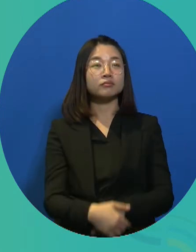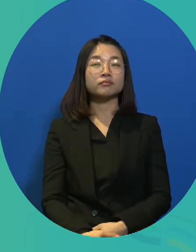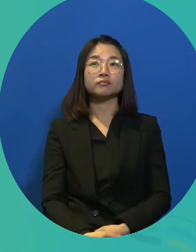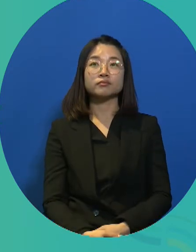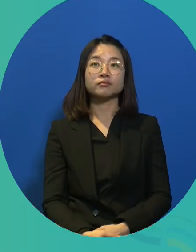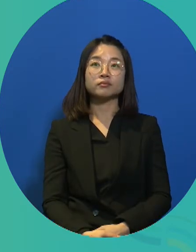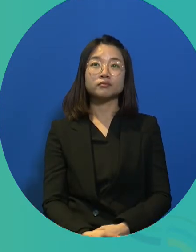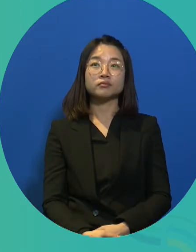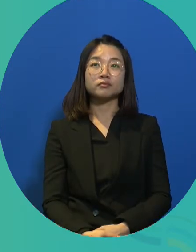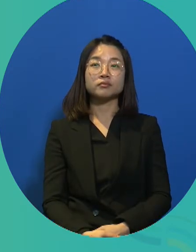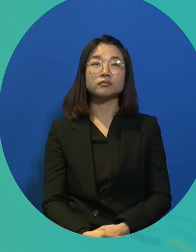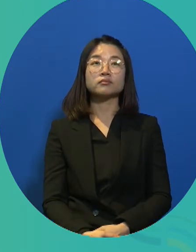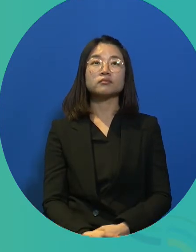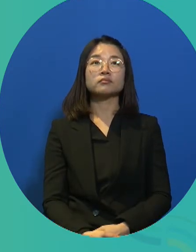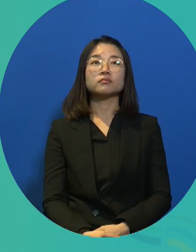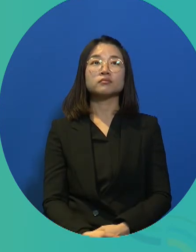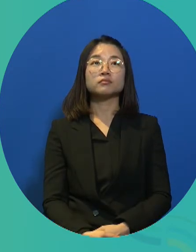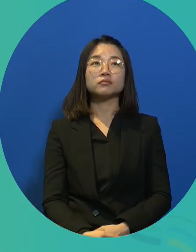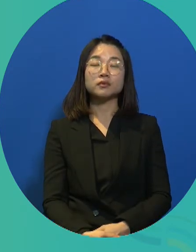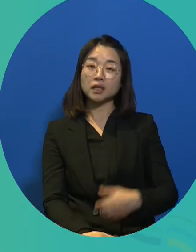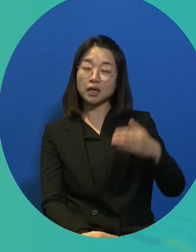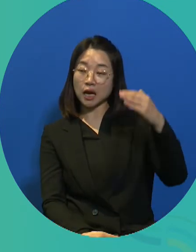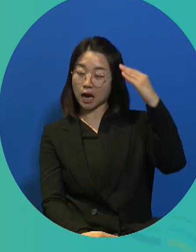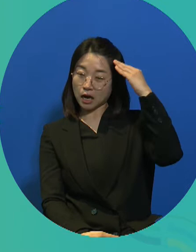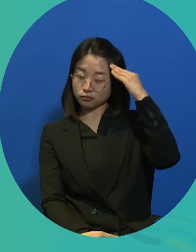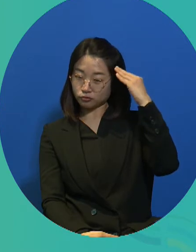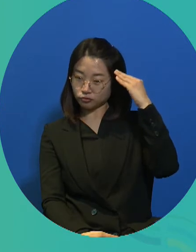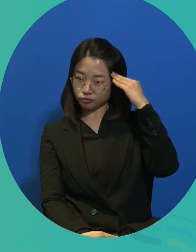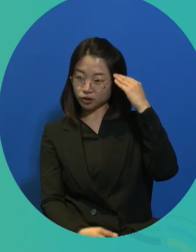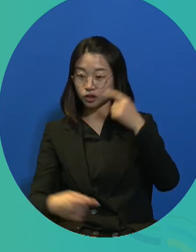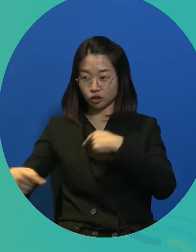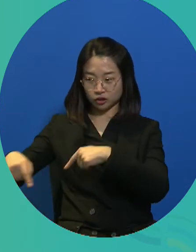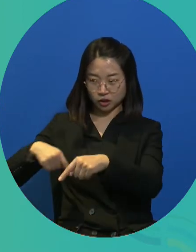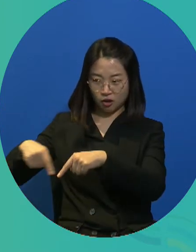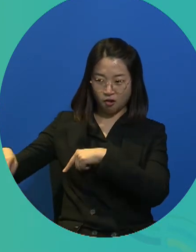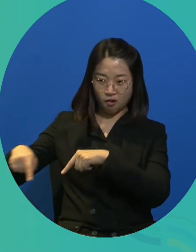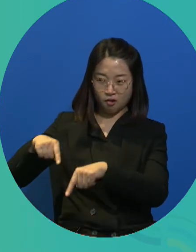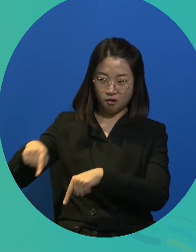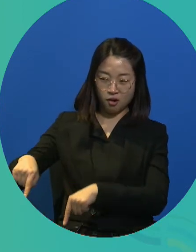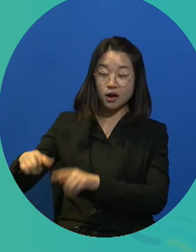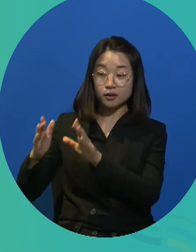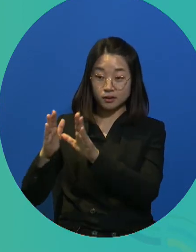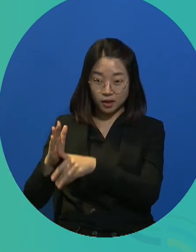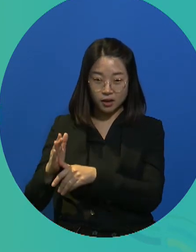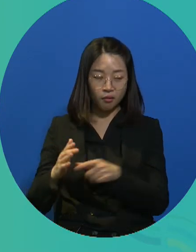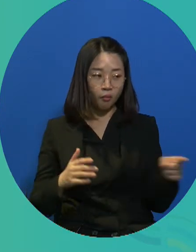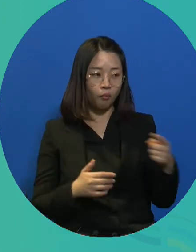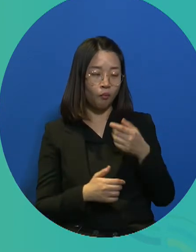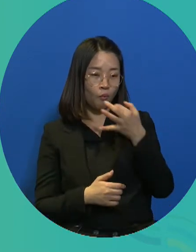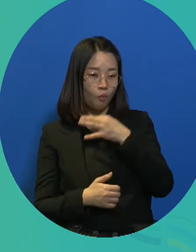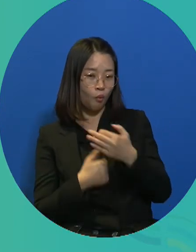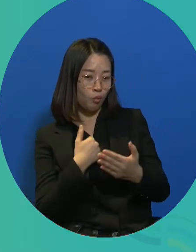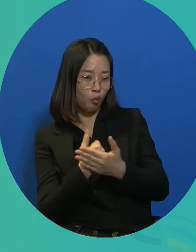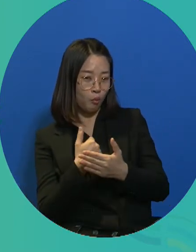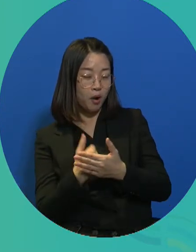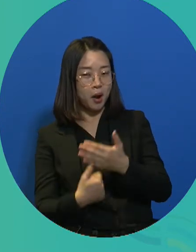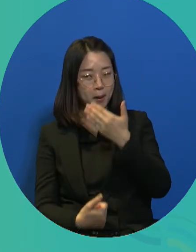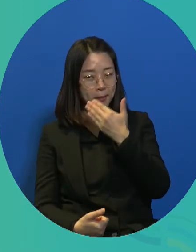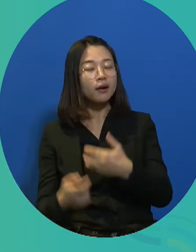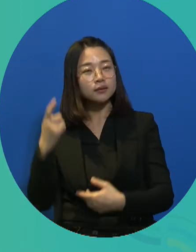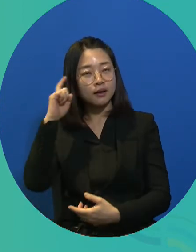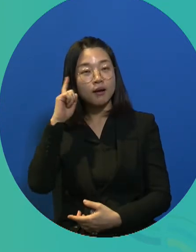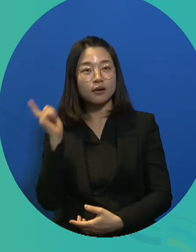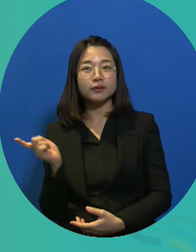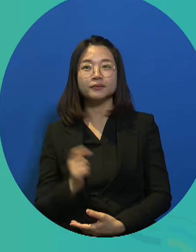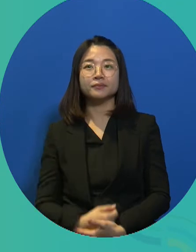CRPD 선택 의정서 비준이 국가 정책의 국제 인권 규범 준수에 큰 도움을 줄 것으로 예상이